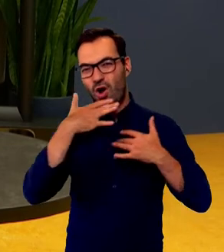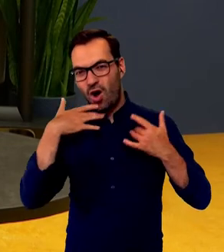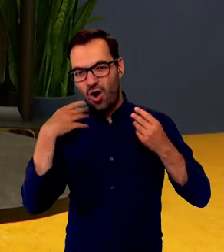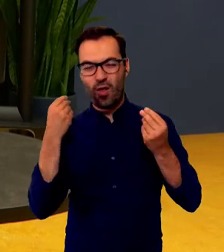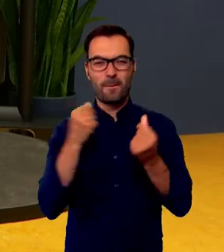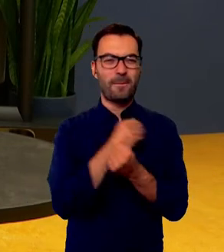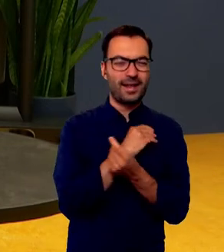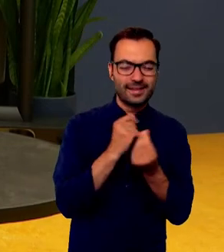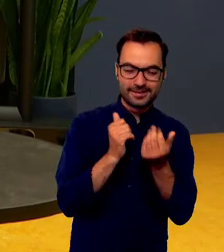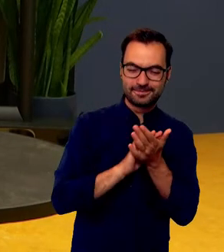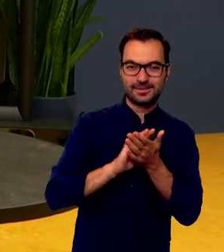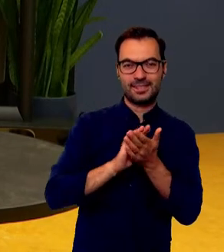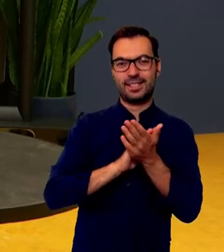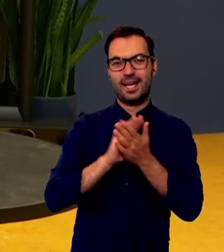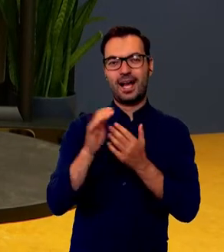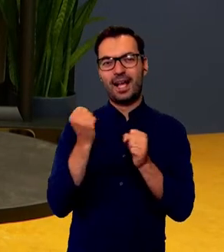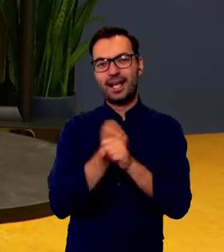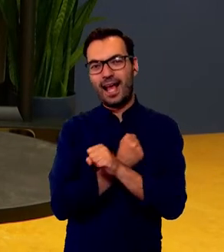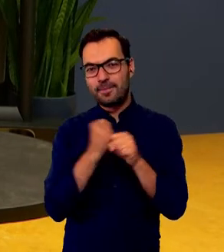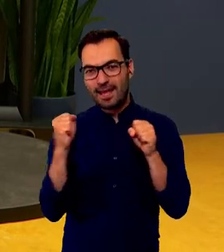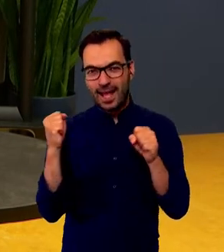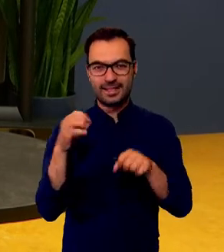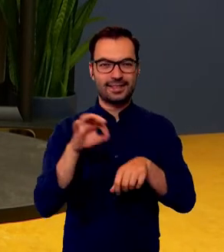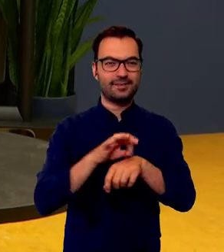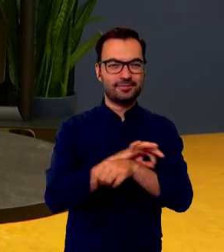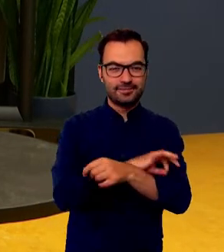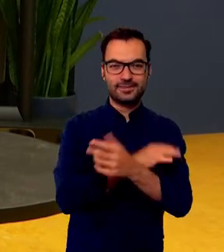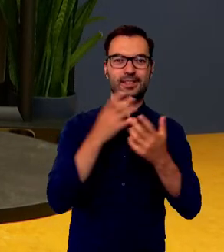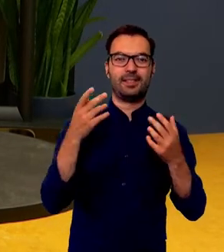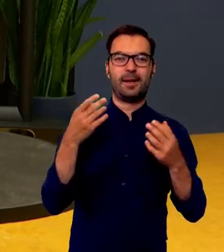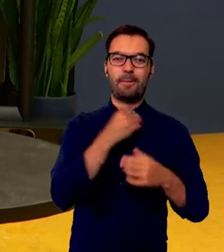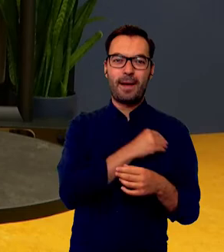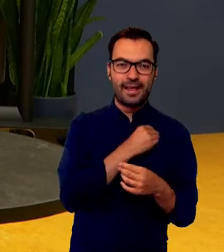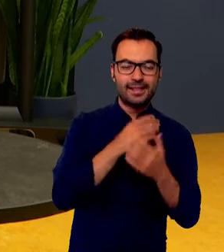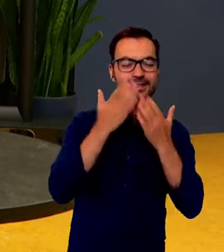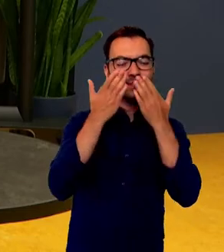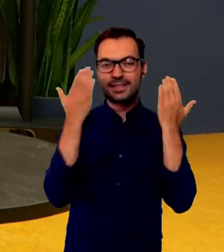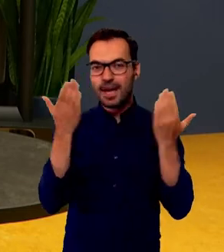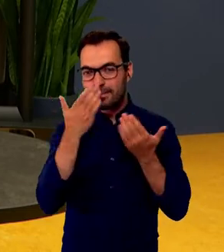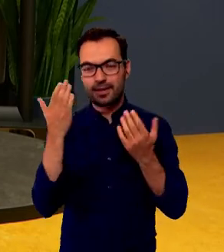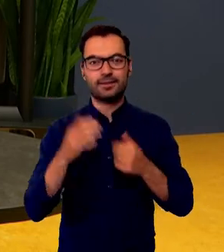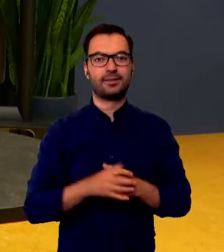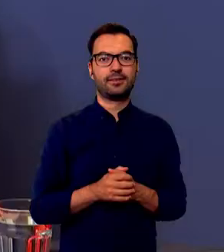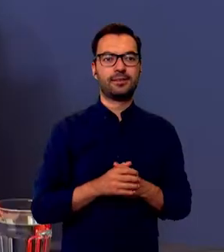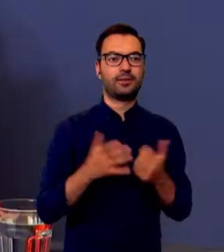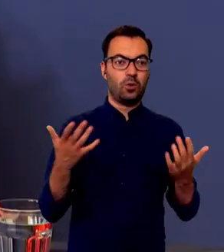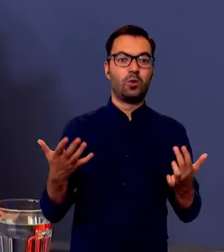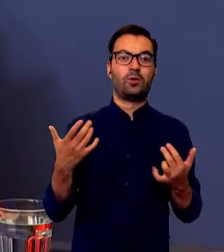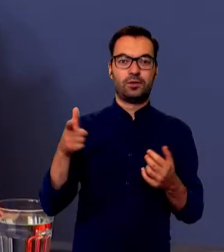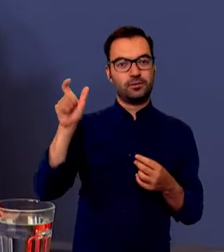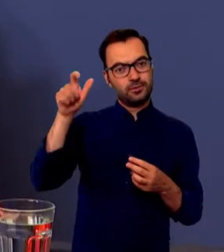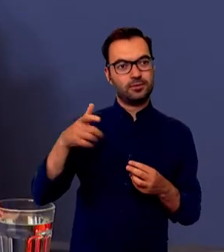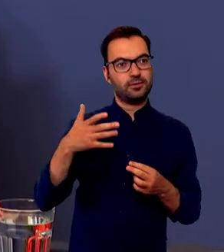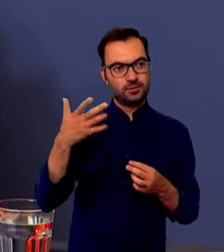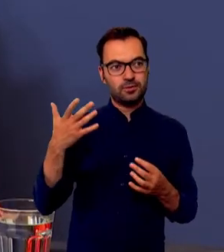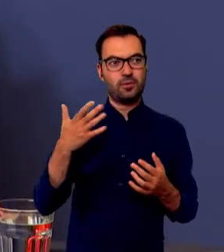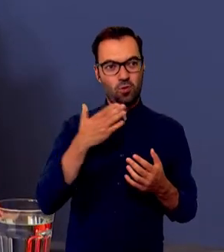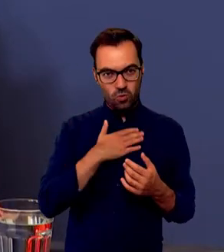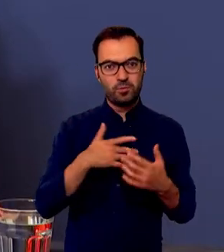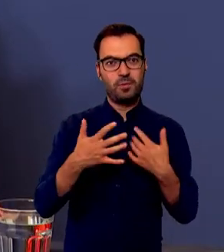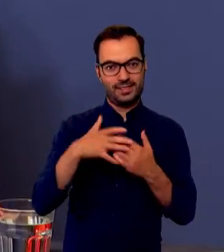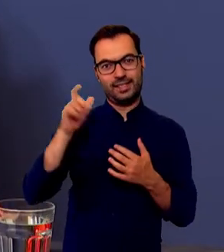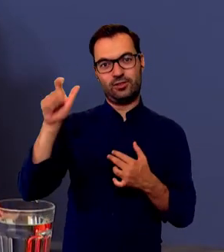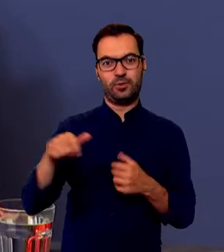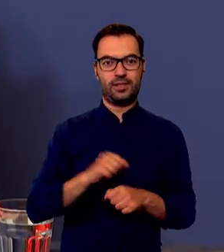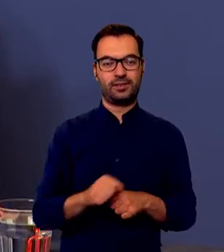fakturami, kamieniami, którymi są wyszywane stroje, materiałami, zapachami Orientu. To jest coś, co jest ci po prostu po ludzku bliskie.